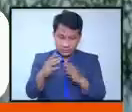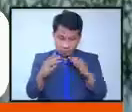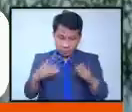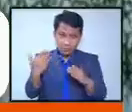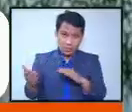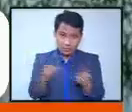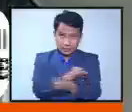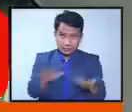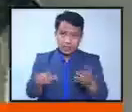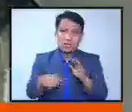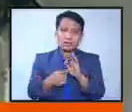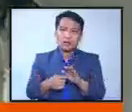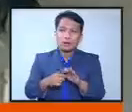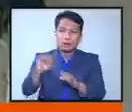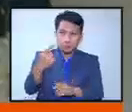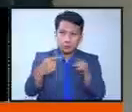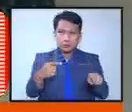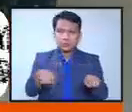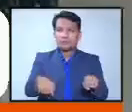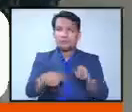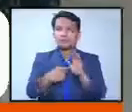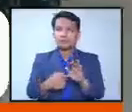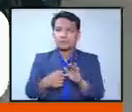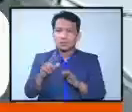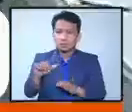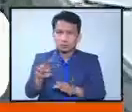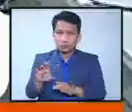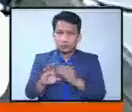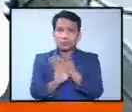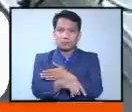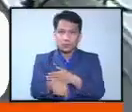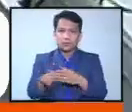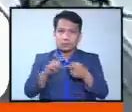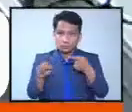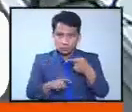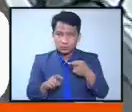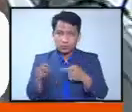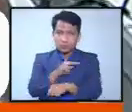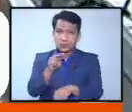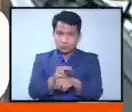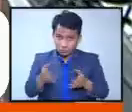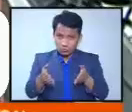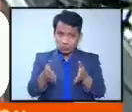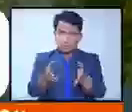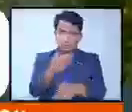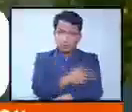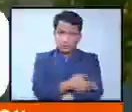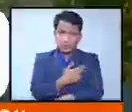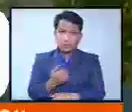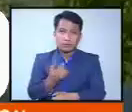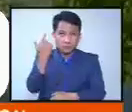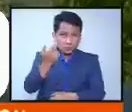sa agrikultura. Uunahin naman daw ng lokal na pamahalaang ibalik ang kuryente sa mga national highway, ospital at